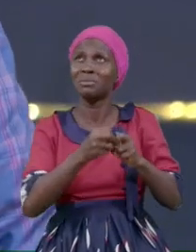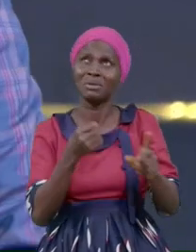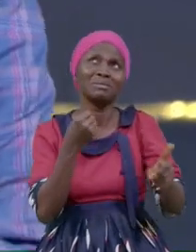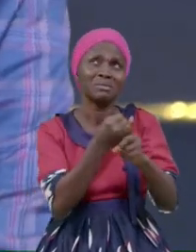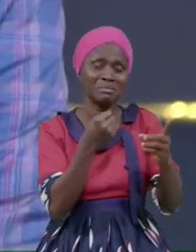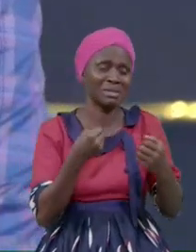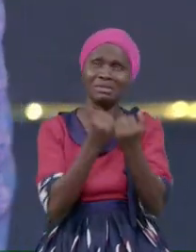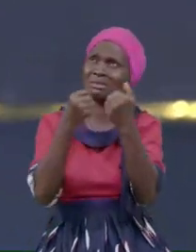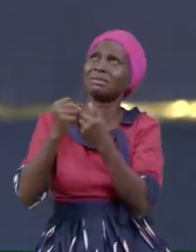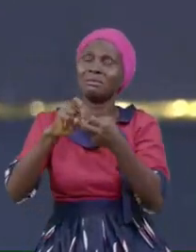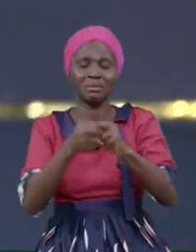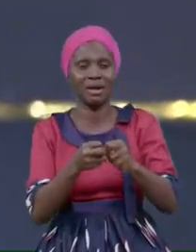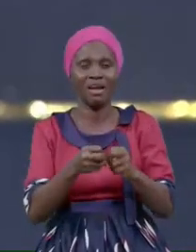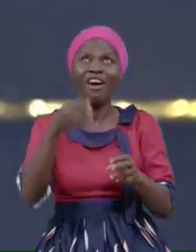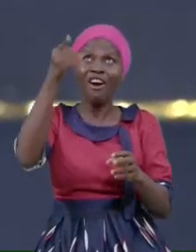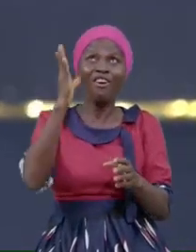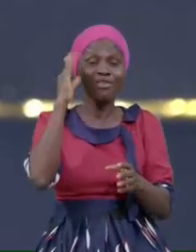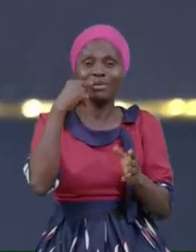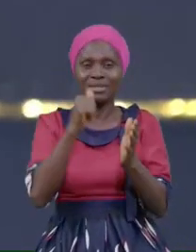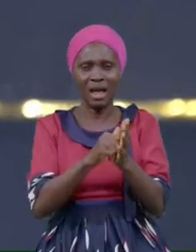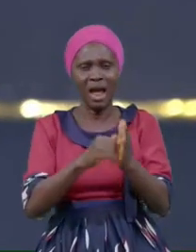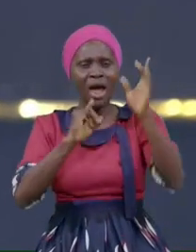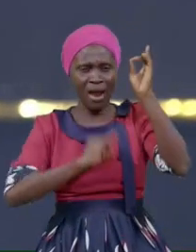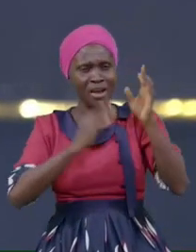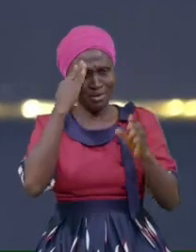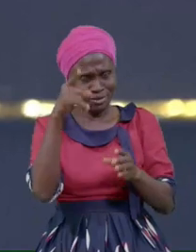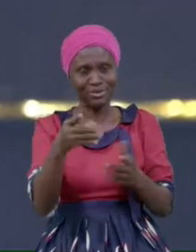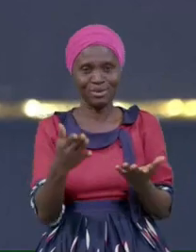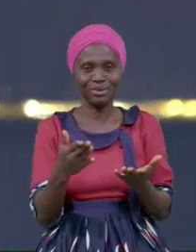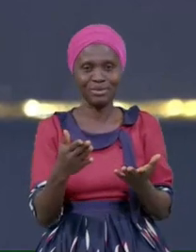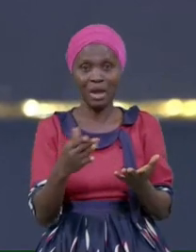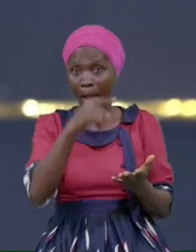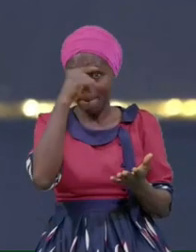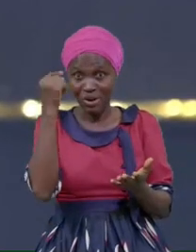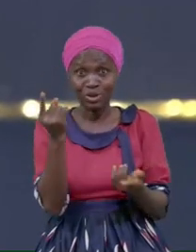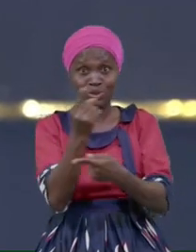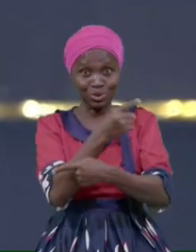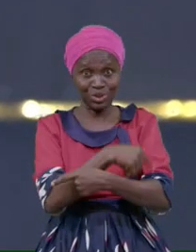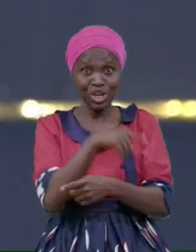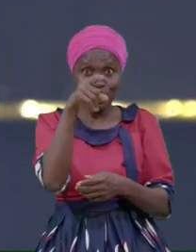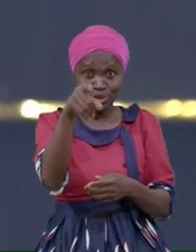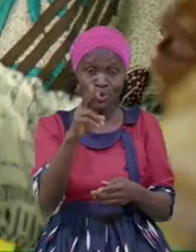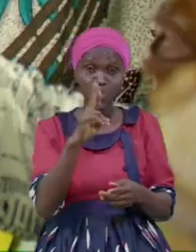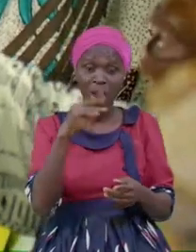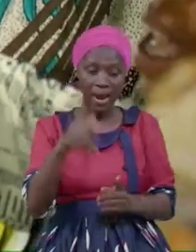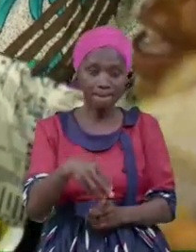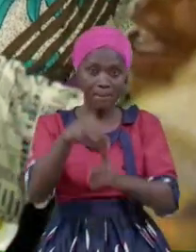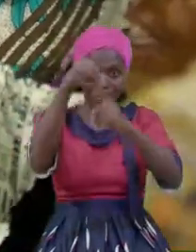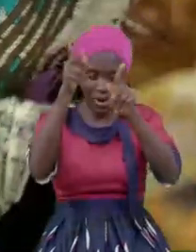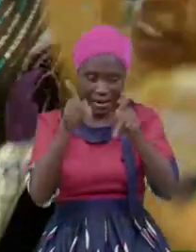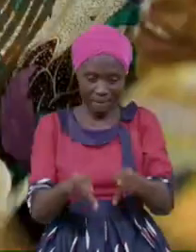Et tu me connais parce que toi, comme tu es venu aujourd'hui, tu seras une personne particulière de la grâce de